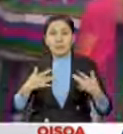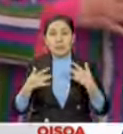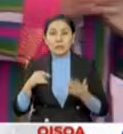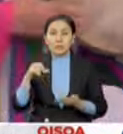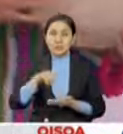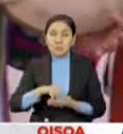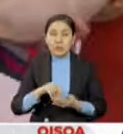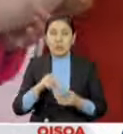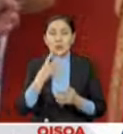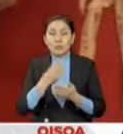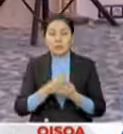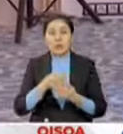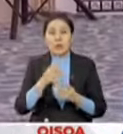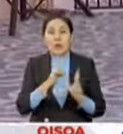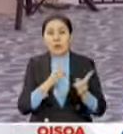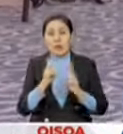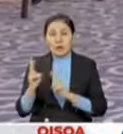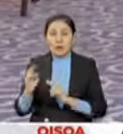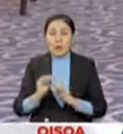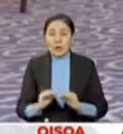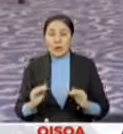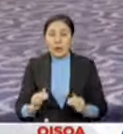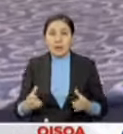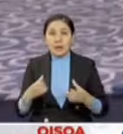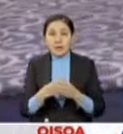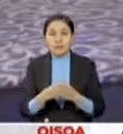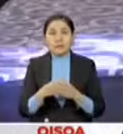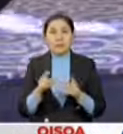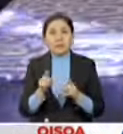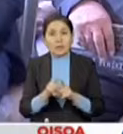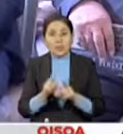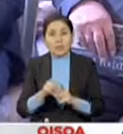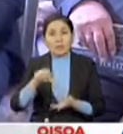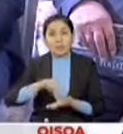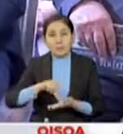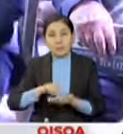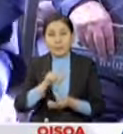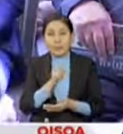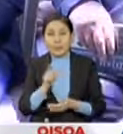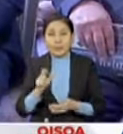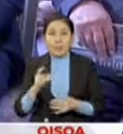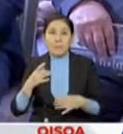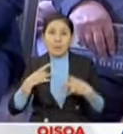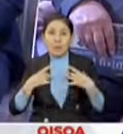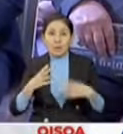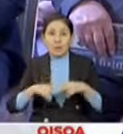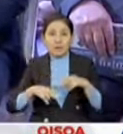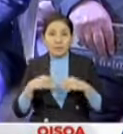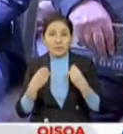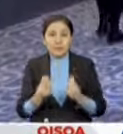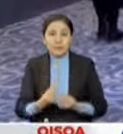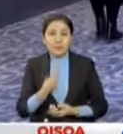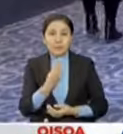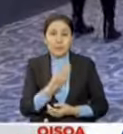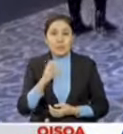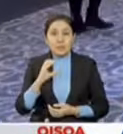yulduzlari, tuman folklor jamoalarining hamda bolalar raqs guruhlarining musiqiy chiqishlari yig'ilganlarga bayramona kayfiyat ulashdi.